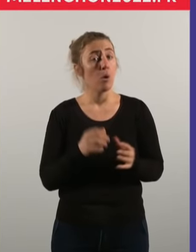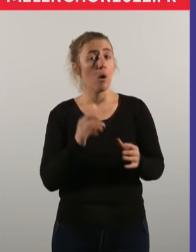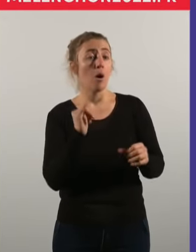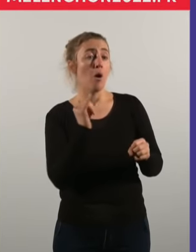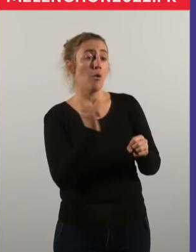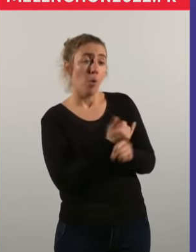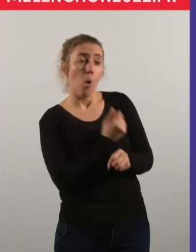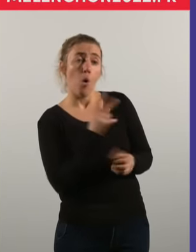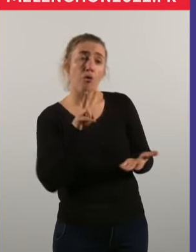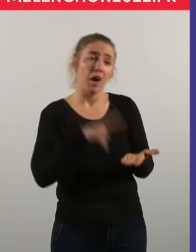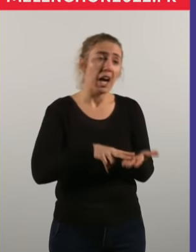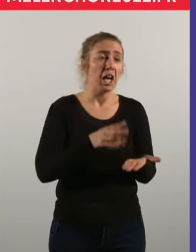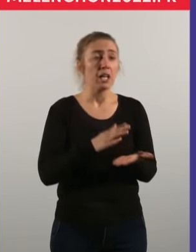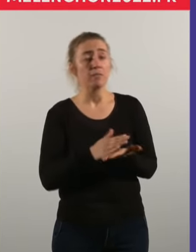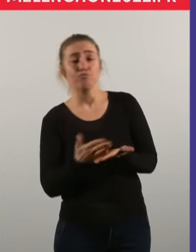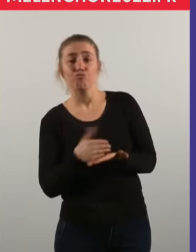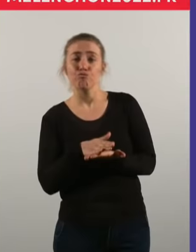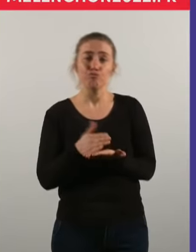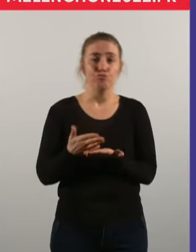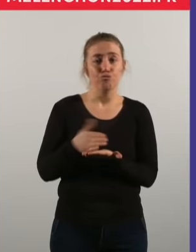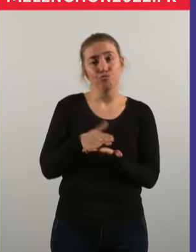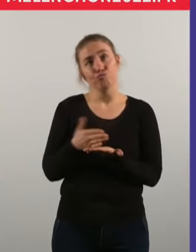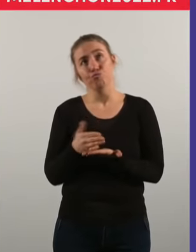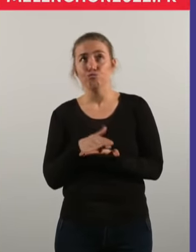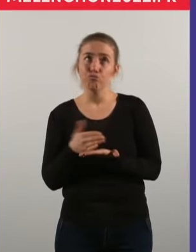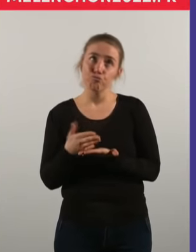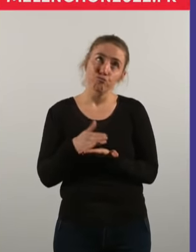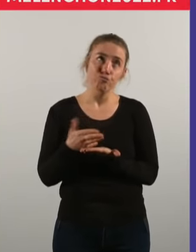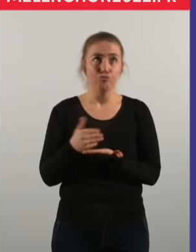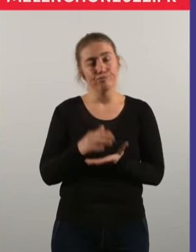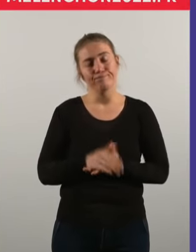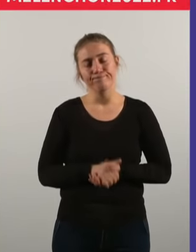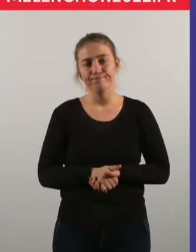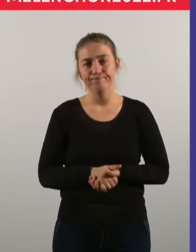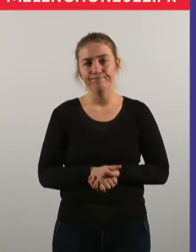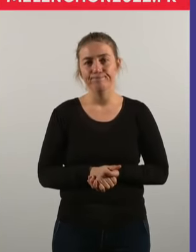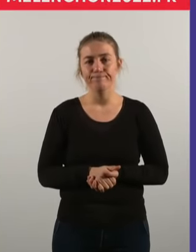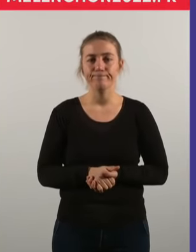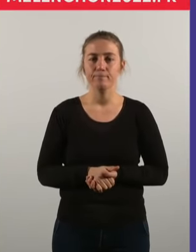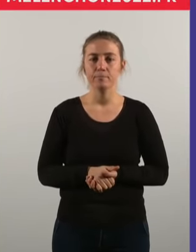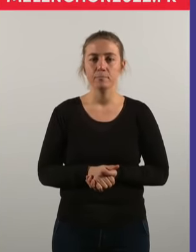c'est pas que juste. Hein?